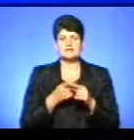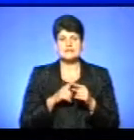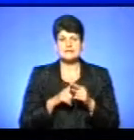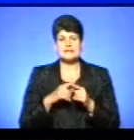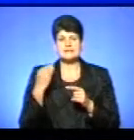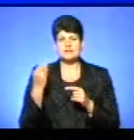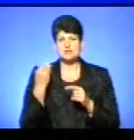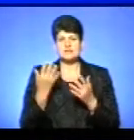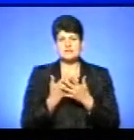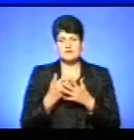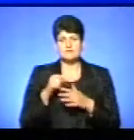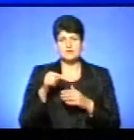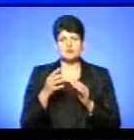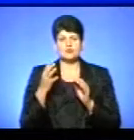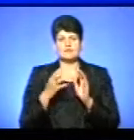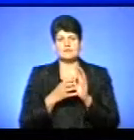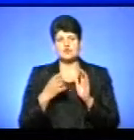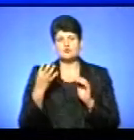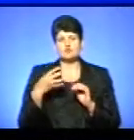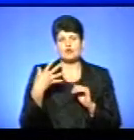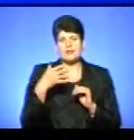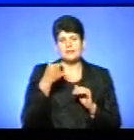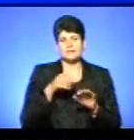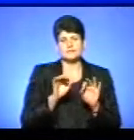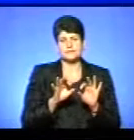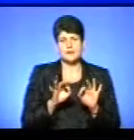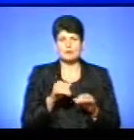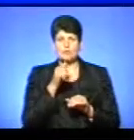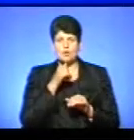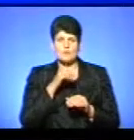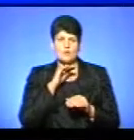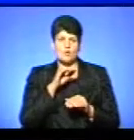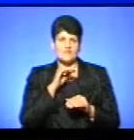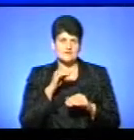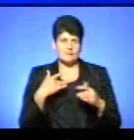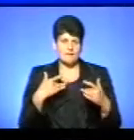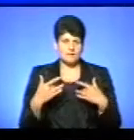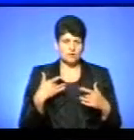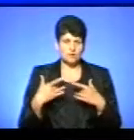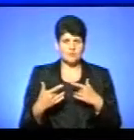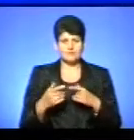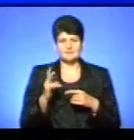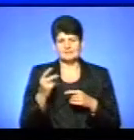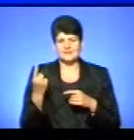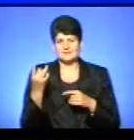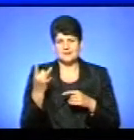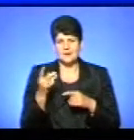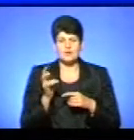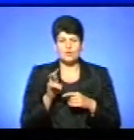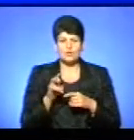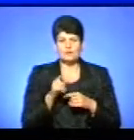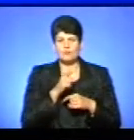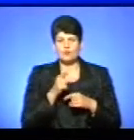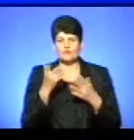події 1945 року. Спробували свої сили і професійні актори, і аматори. Кастинг тривав впродовж дня.